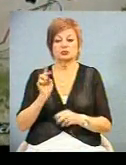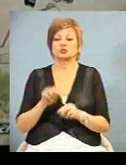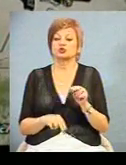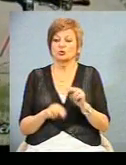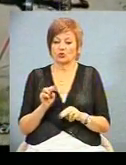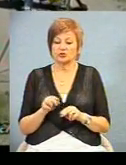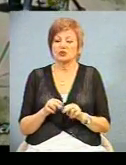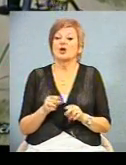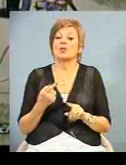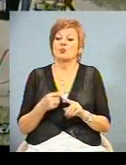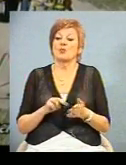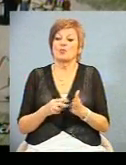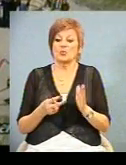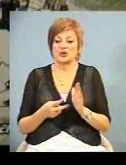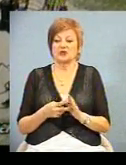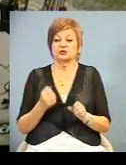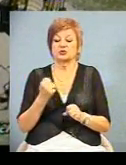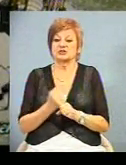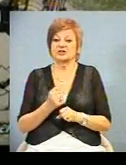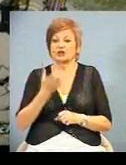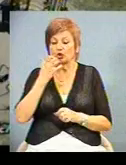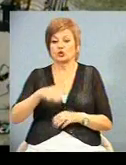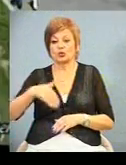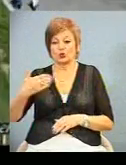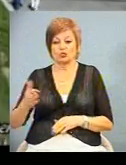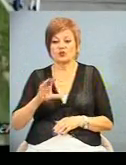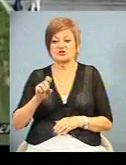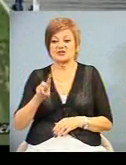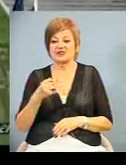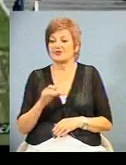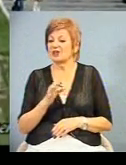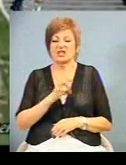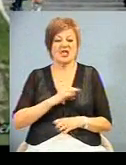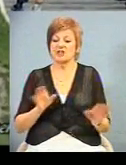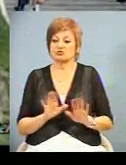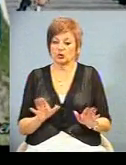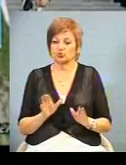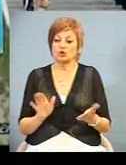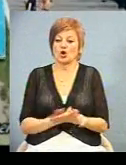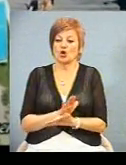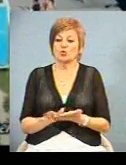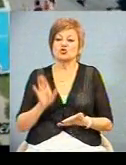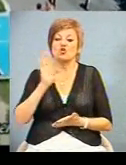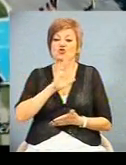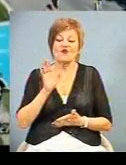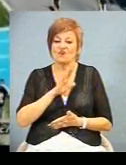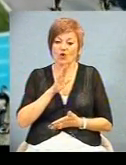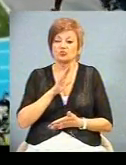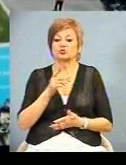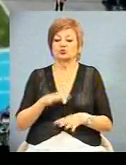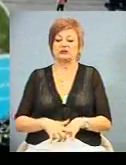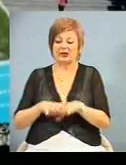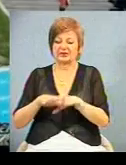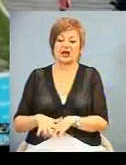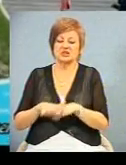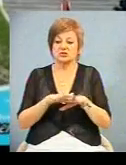Запорізької міськради. Планується облаштувати східну частину парку Вознесенівський, яка не експлуатується, розчистити водні джерела, виконати дренаж, а вже